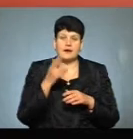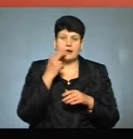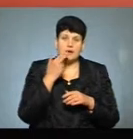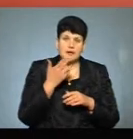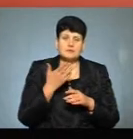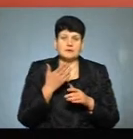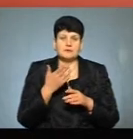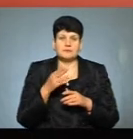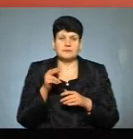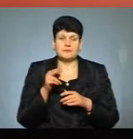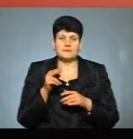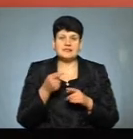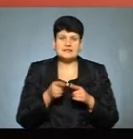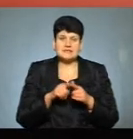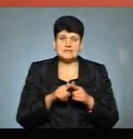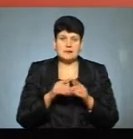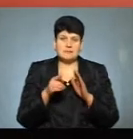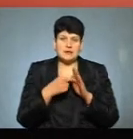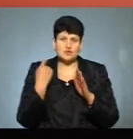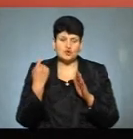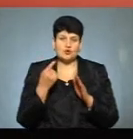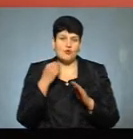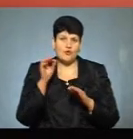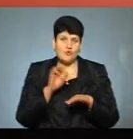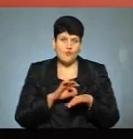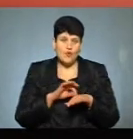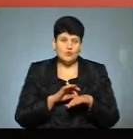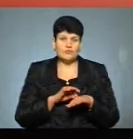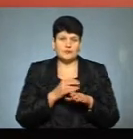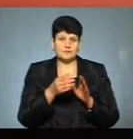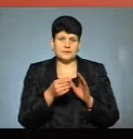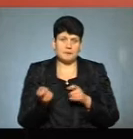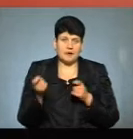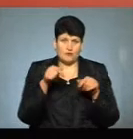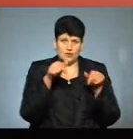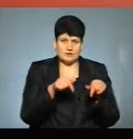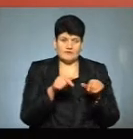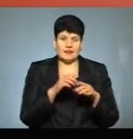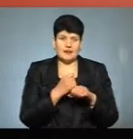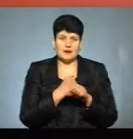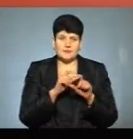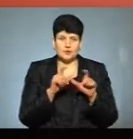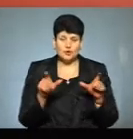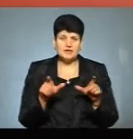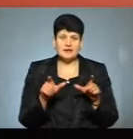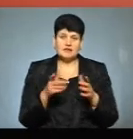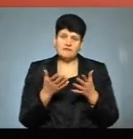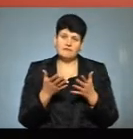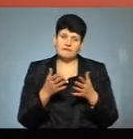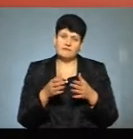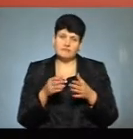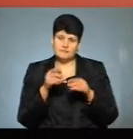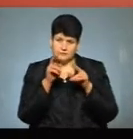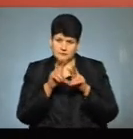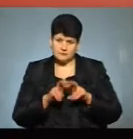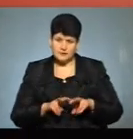методом ПЛР, тобто це мазочок від хворого, доставляється нам і методом ПЛР визначаємо, грип це чи не грип,